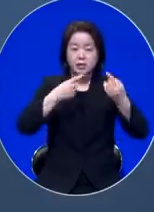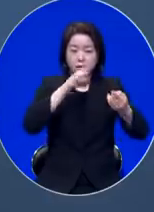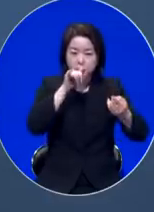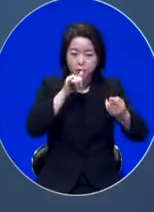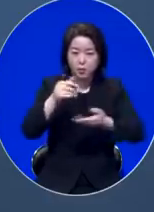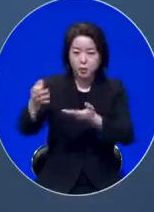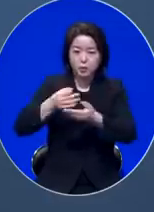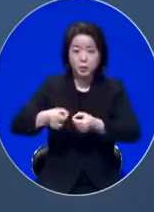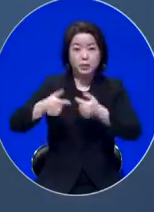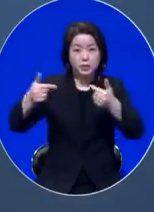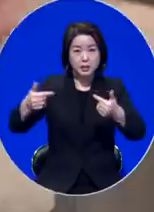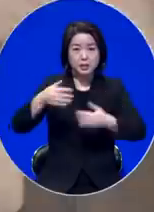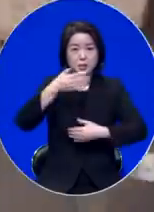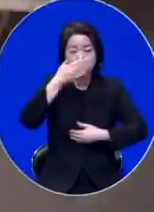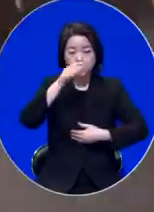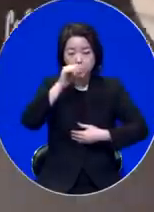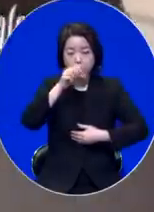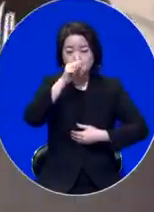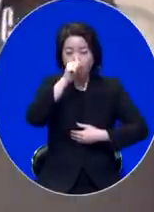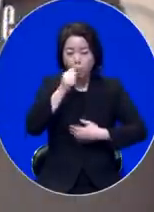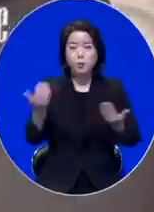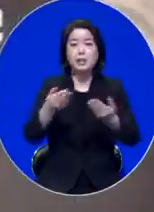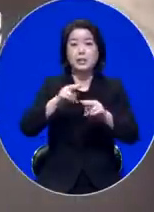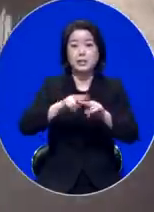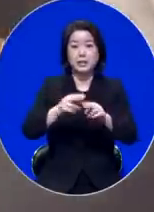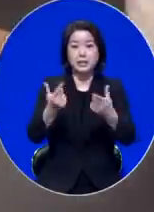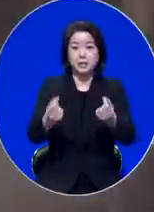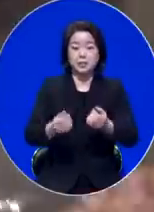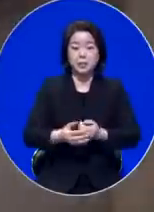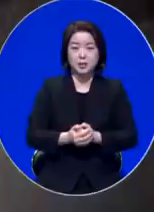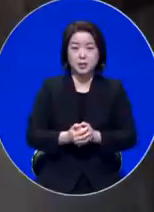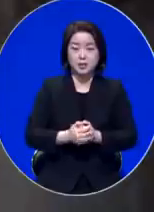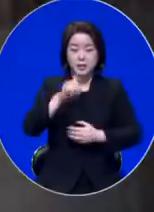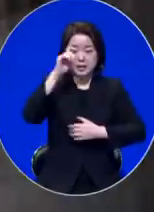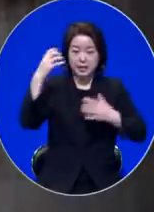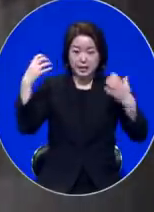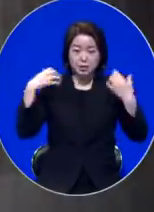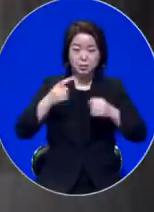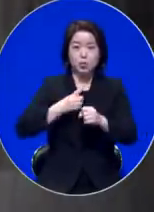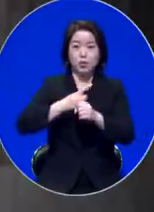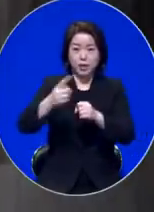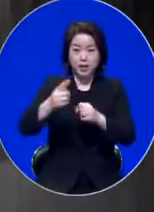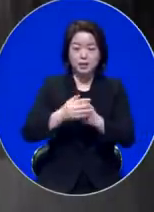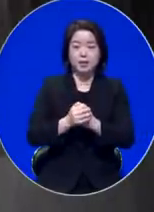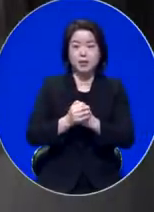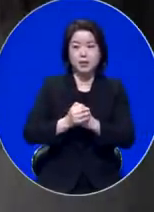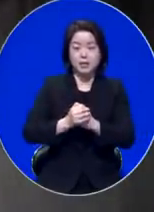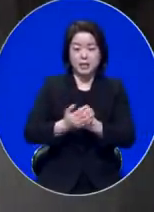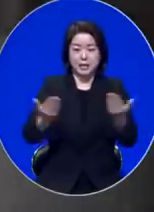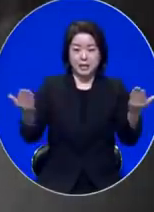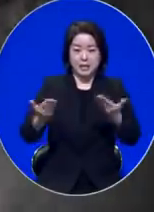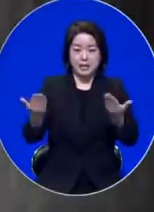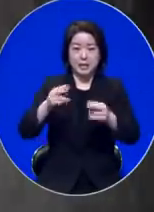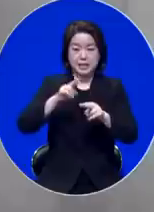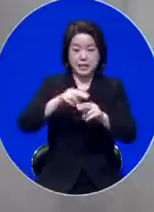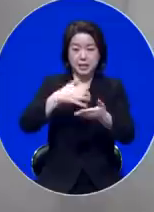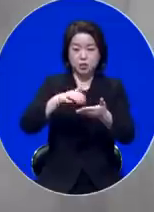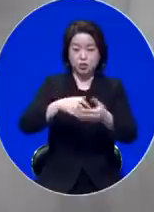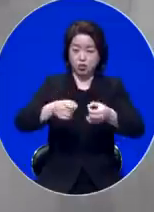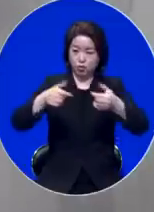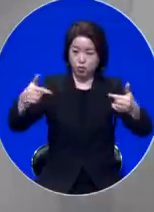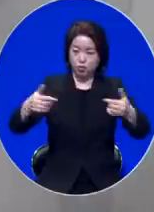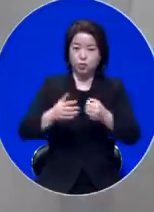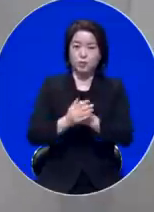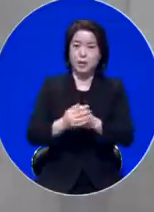높일 수 있는 좋은 일자리라고 5 있습니다 그래서 이제 정부에서는 매년 일자리 숫자를 늘려 하고 있는데요